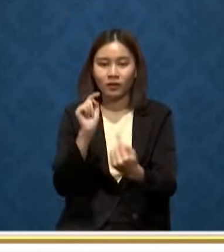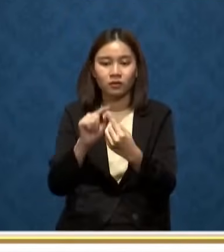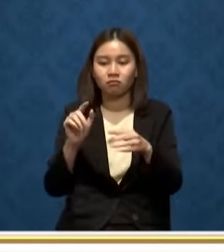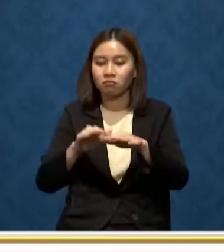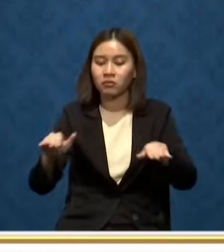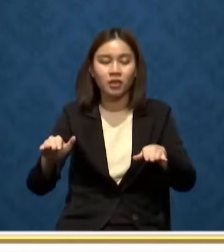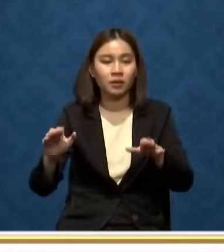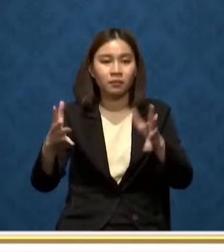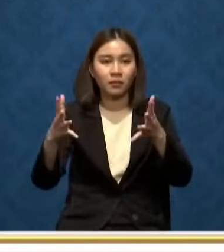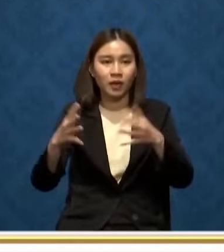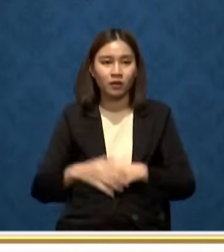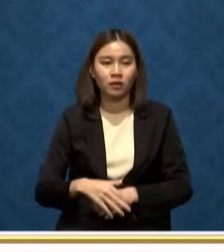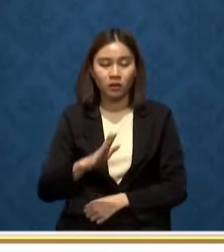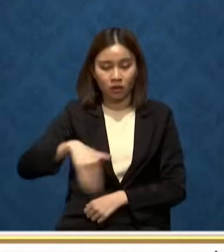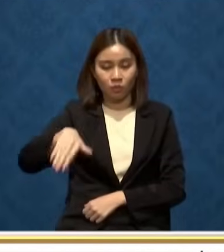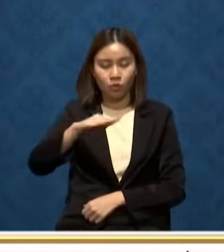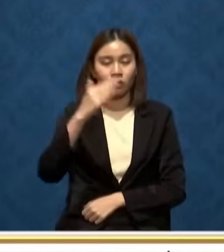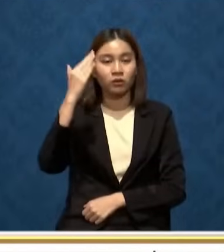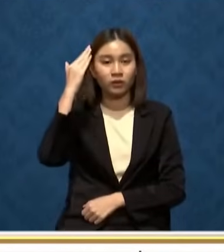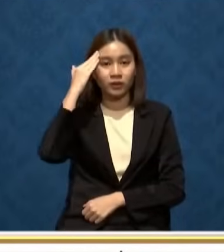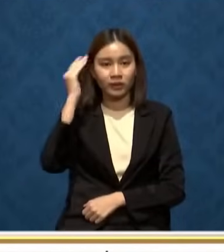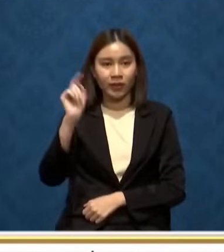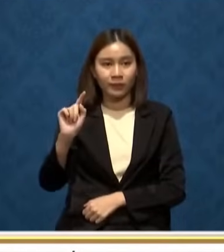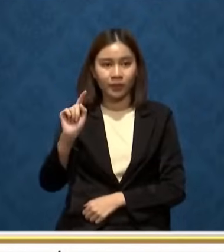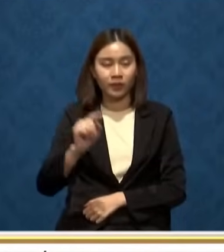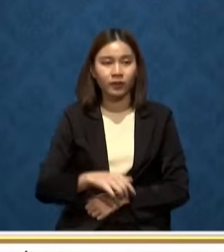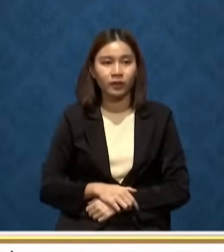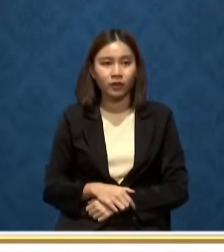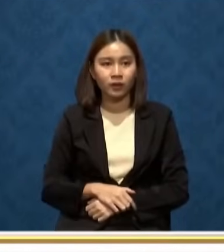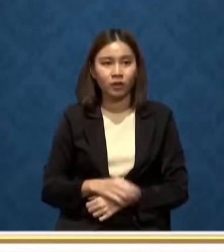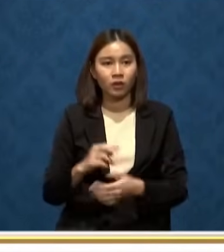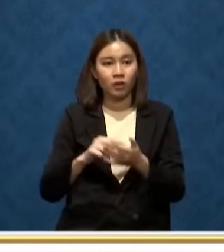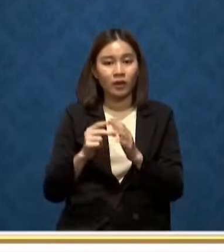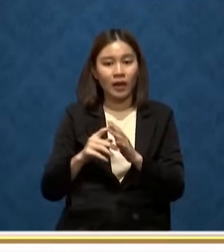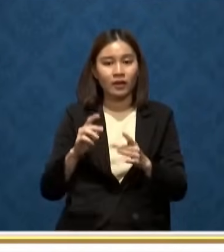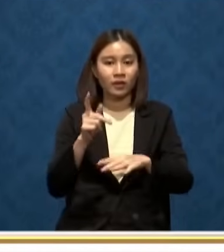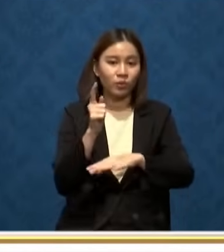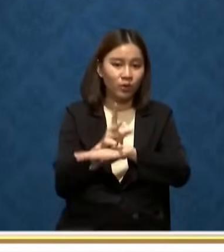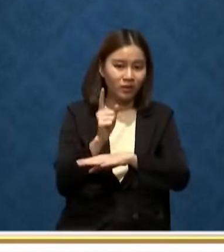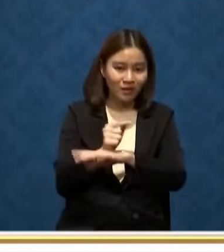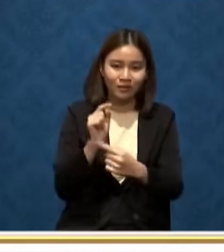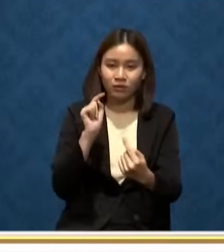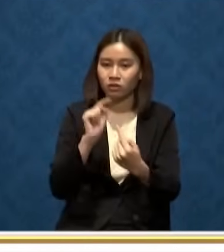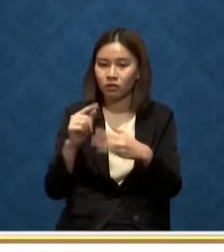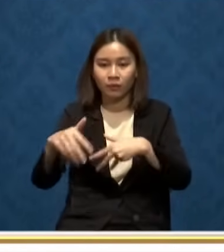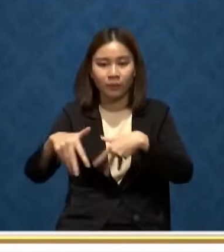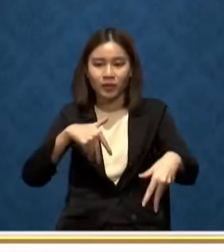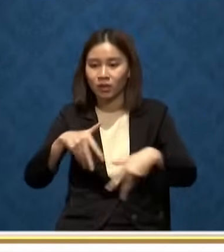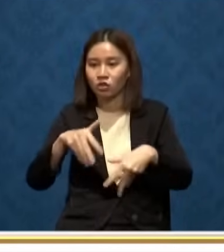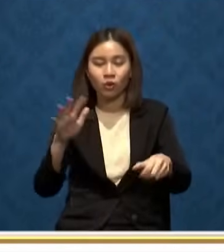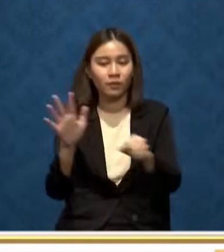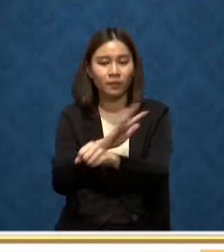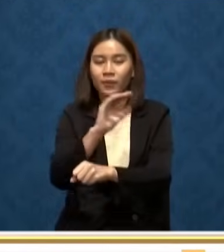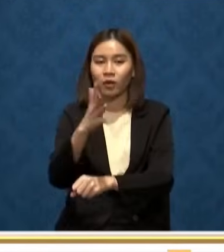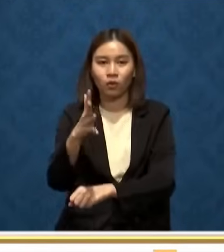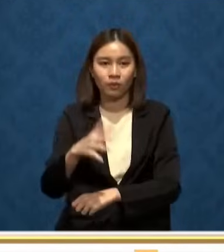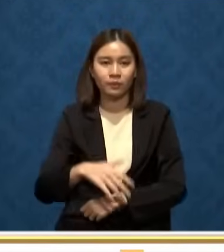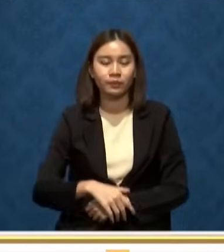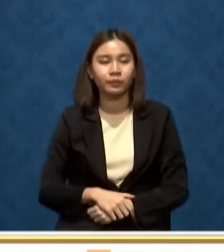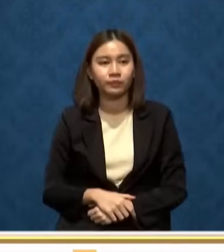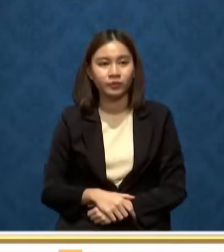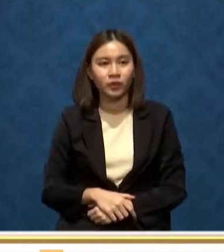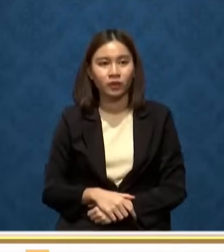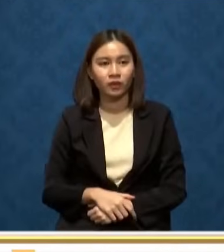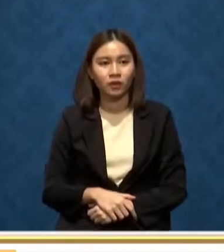เพราะว่าจริงๆทุกท่านก็ทราบดีนะคะว่าสื่อแบบบรอดแบนด์หรืออินเทอร์เน็ตเนี่ยยังเข้าไม่ถึงประชาชนครบ